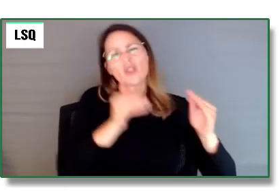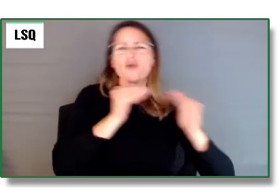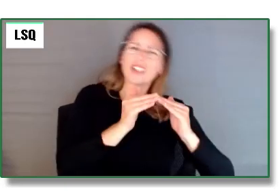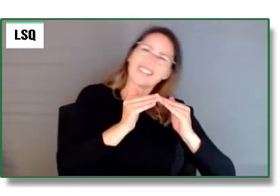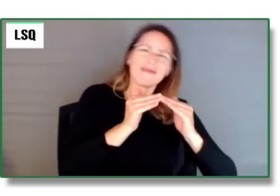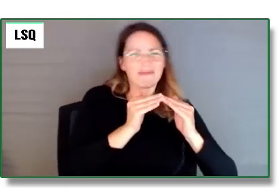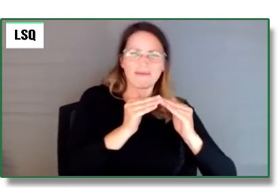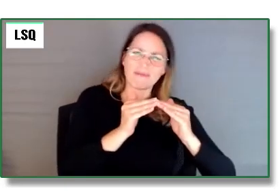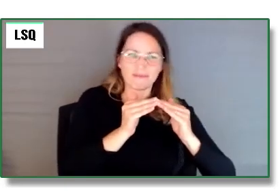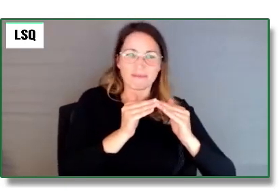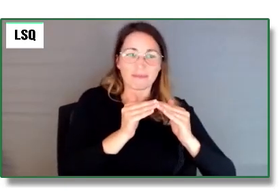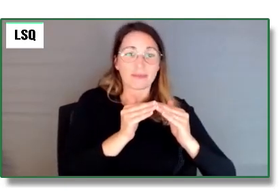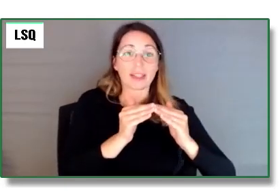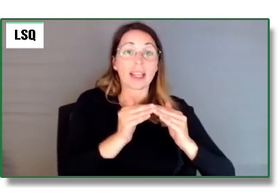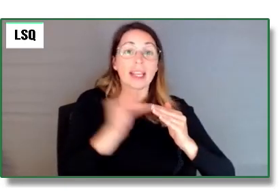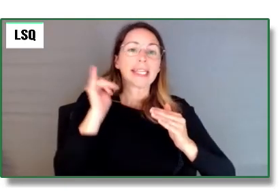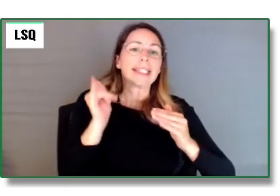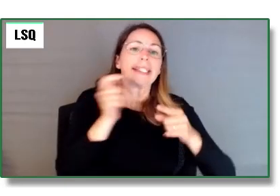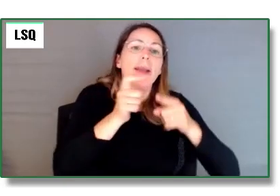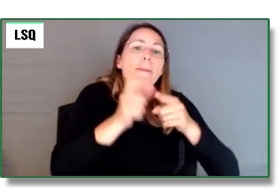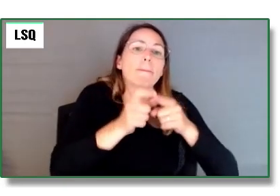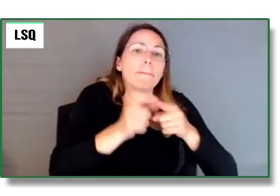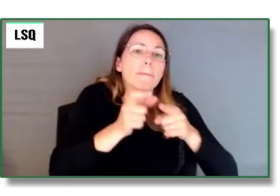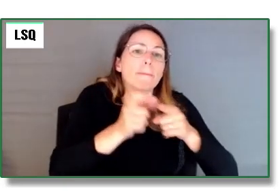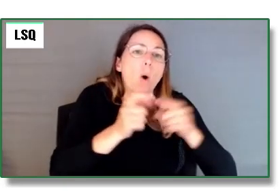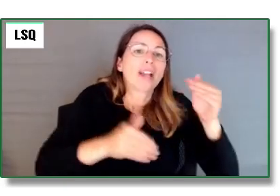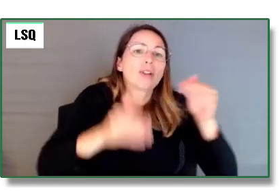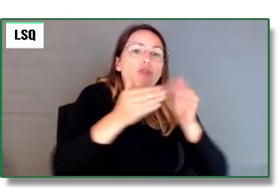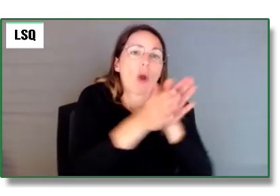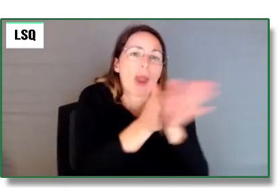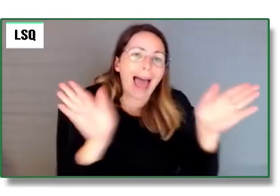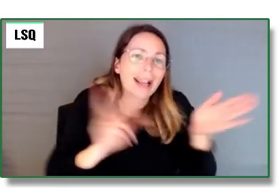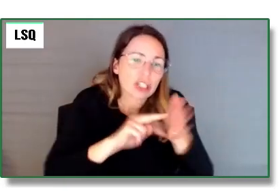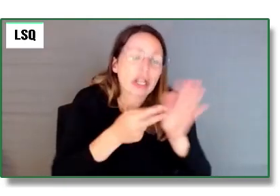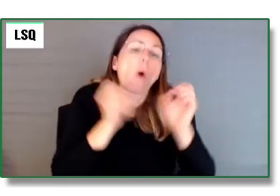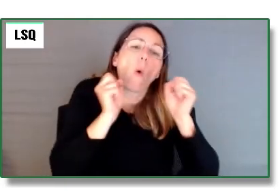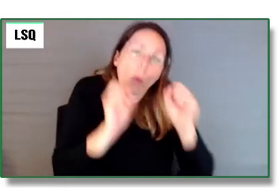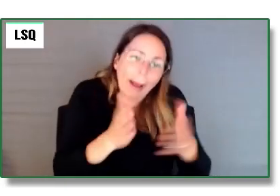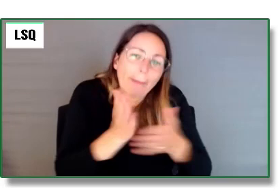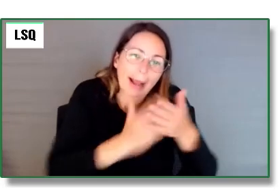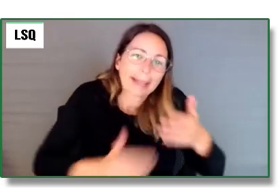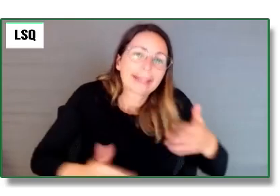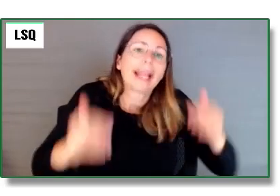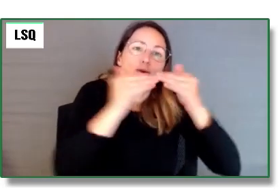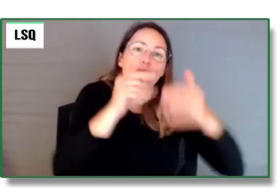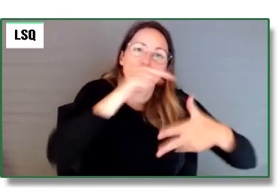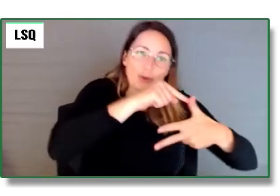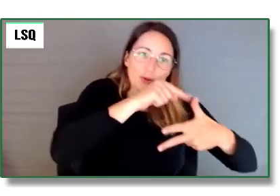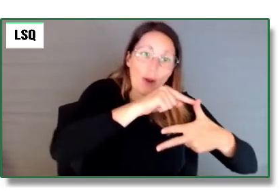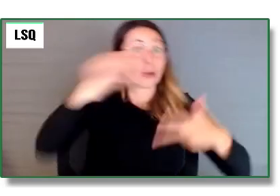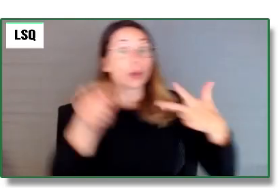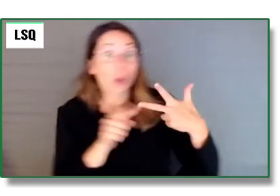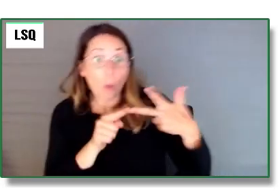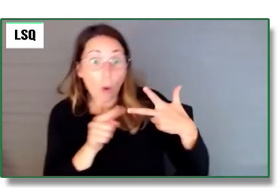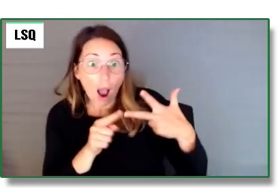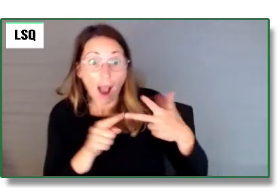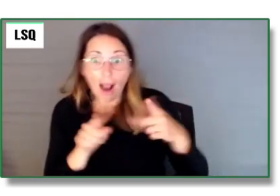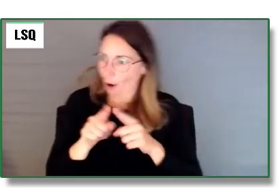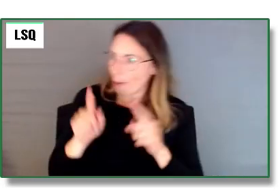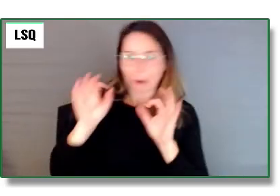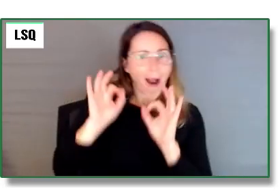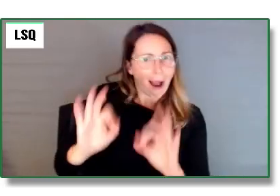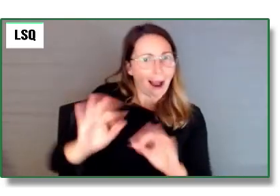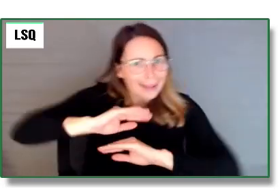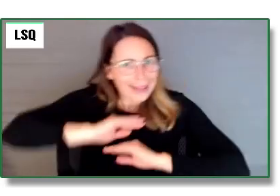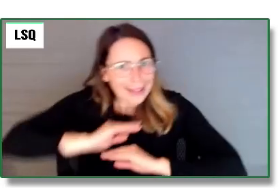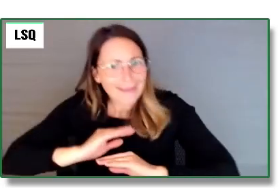définition d'inclusion. Le café numéro 3 offre une expérience multisensorielle. Il répond aux questions, dispose d'un menu imprimé de taille